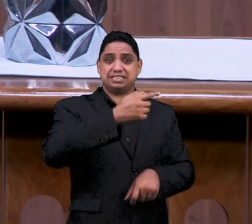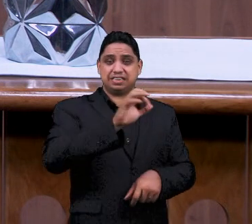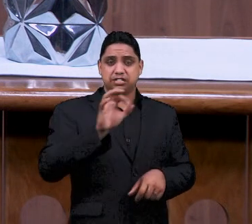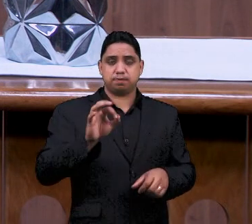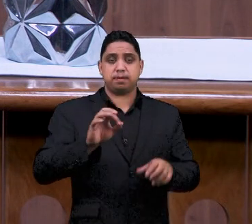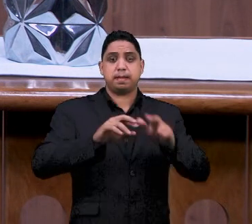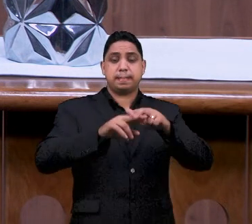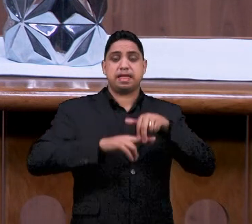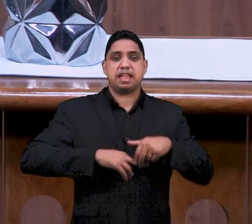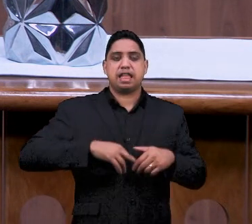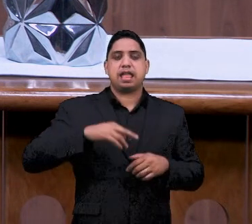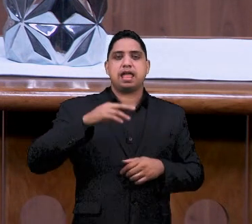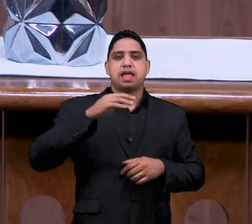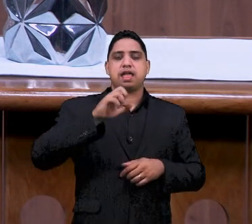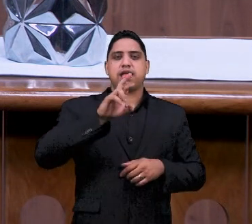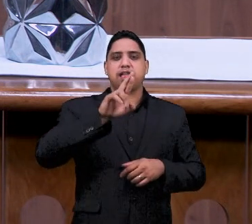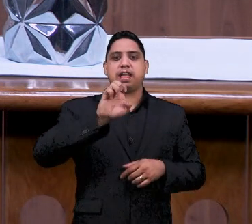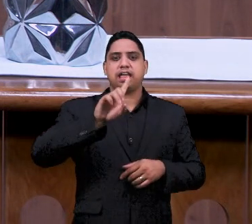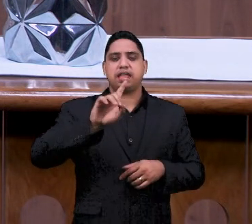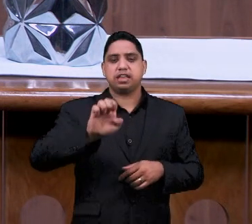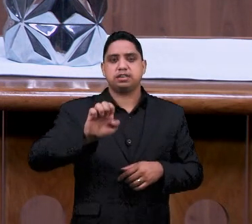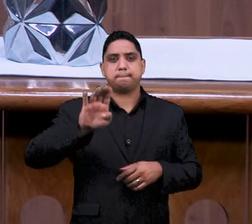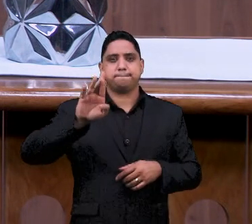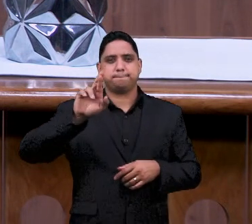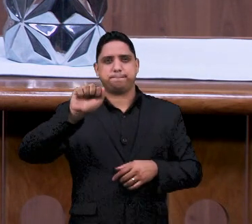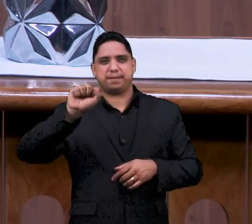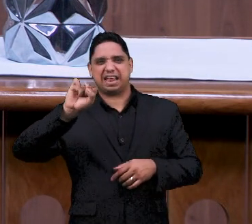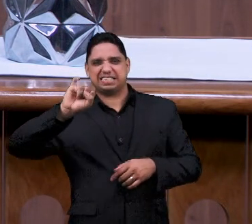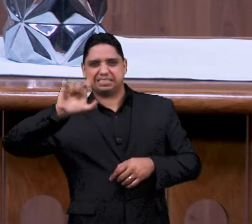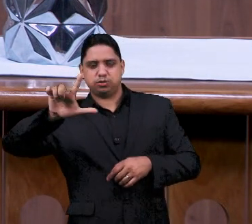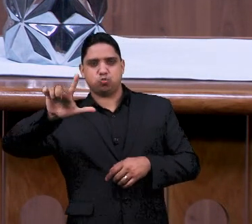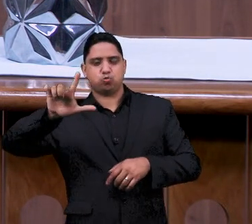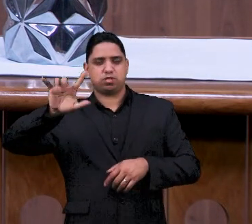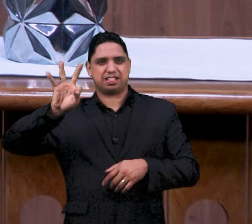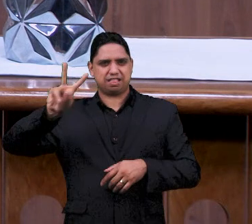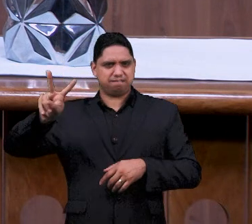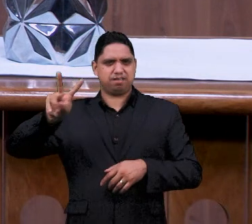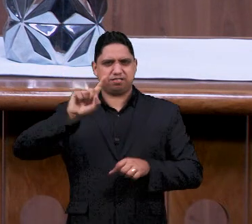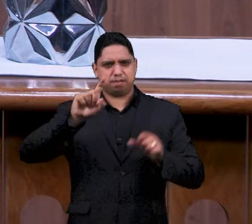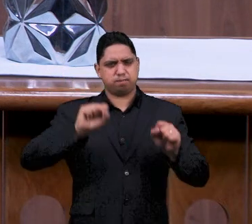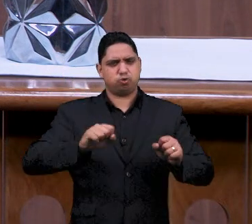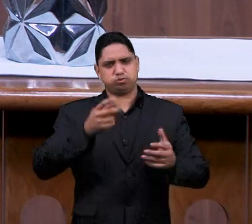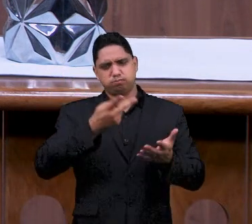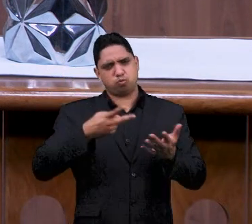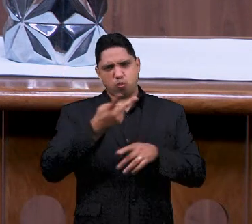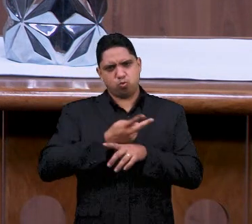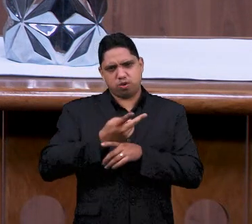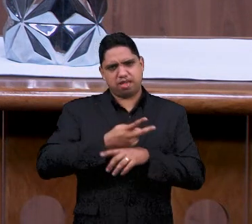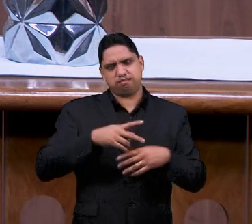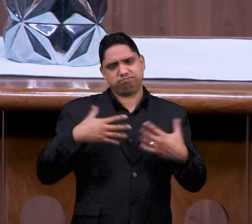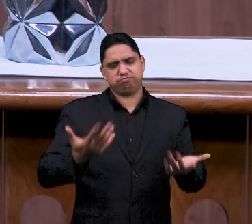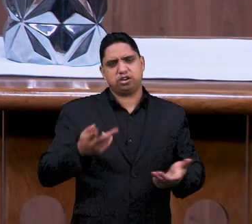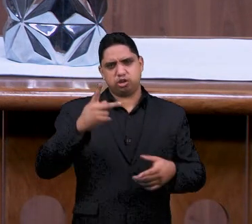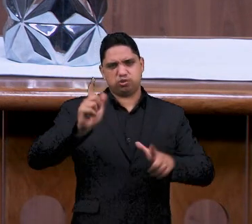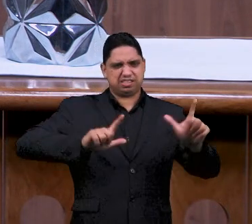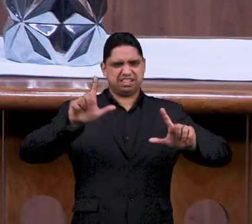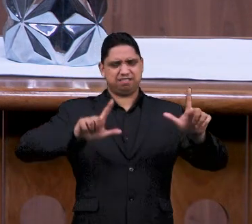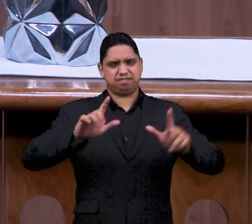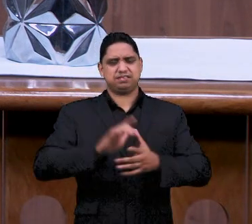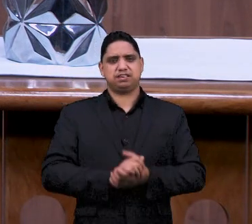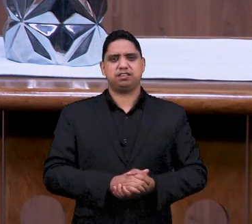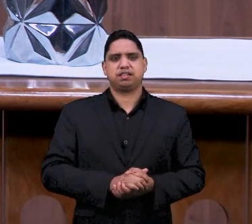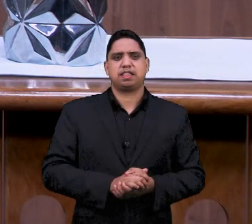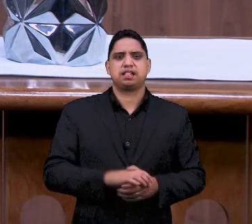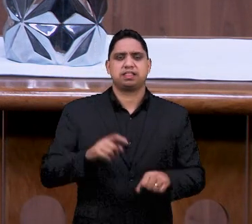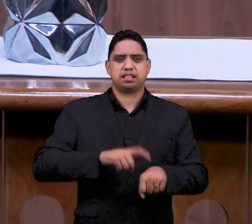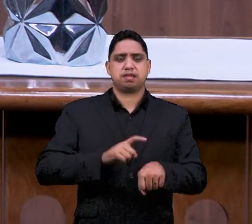va aussi à 19 heures par la Rede Brasil de télévision. Vous pouvez chercher dans les canaux ouverts une émission